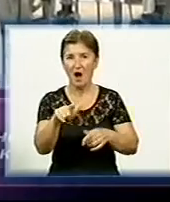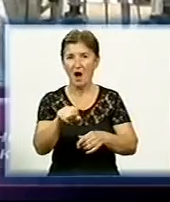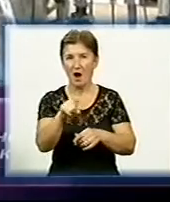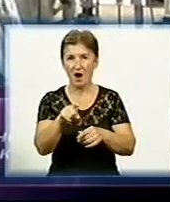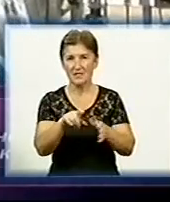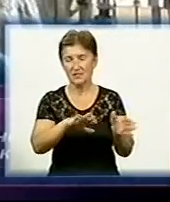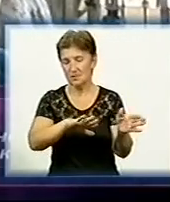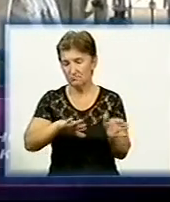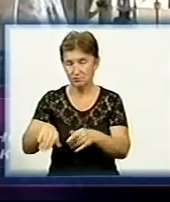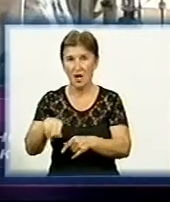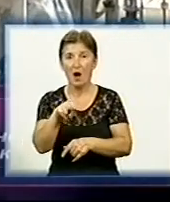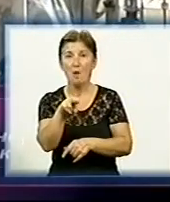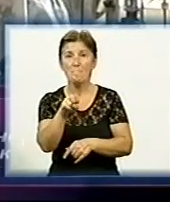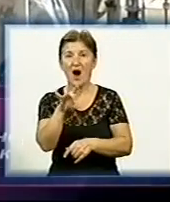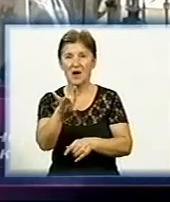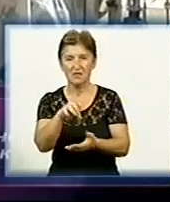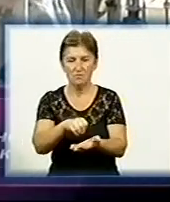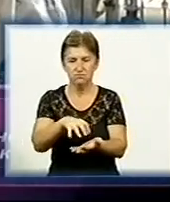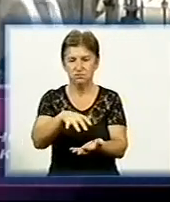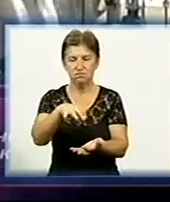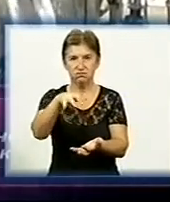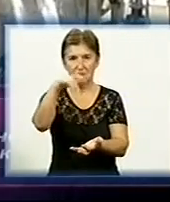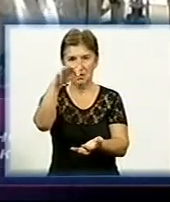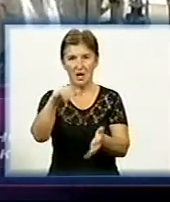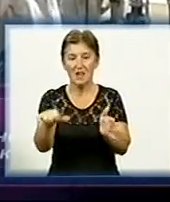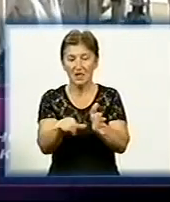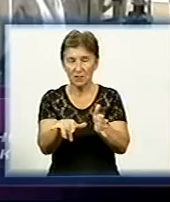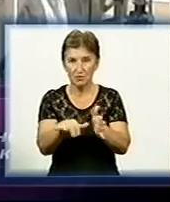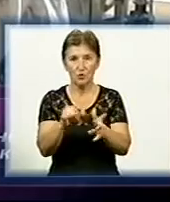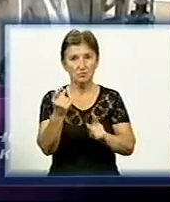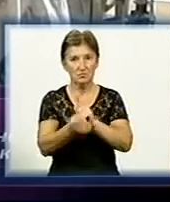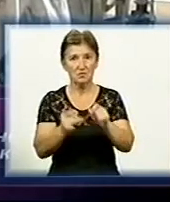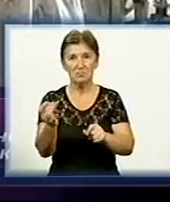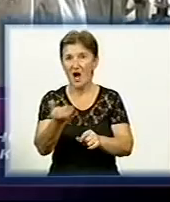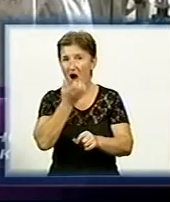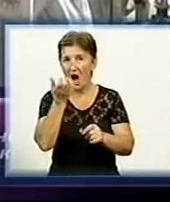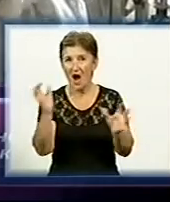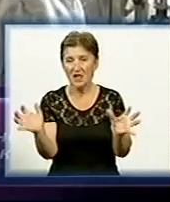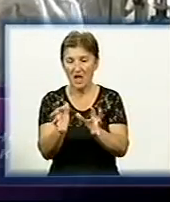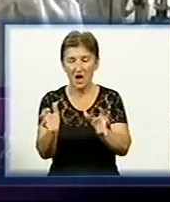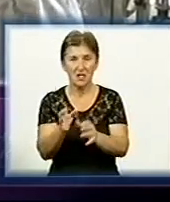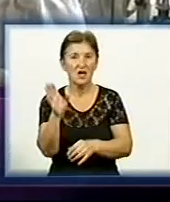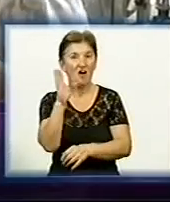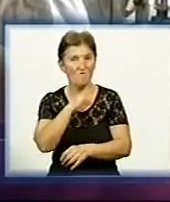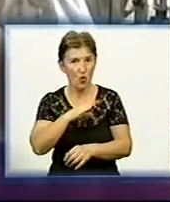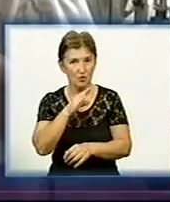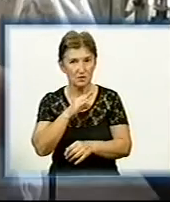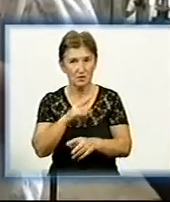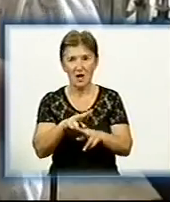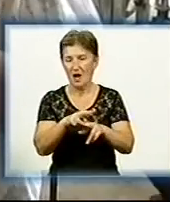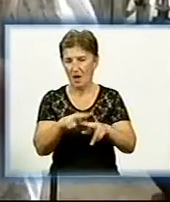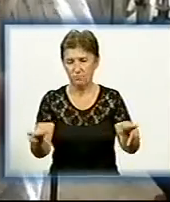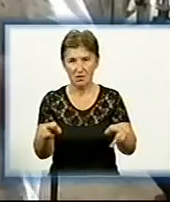пар. Паром выработали электроэнергию и отработанным паром еще нагрели воду на город. То есть сожгли тоже количество